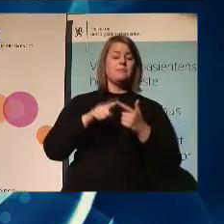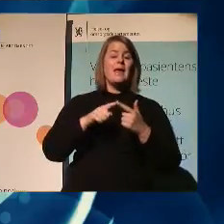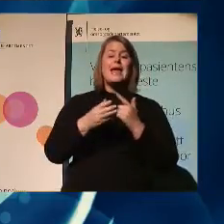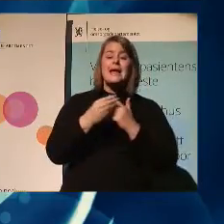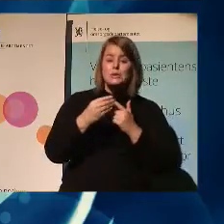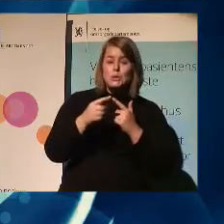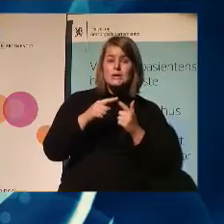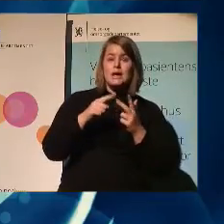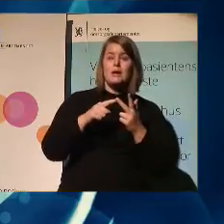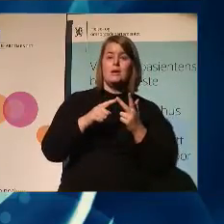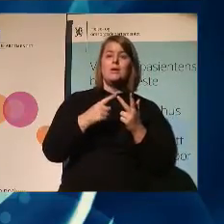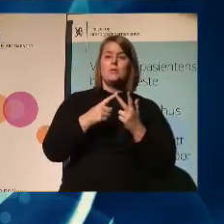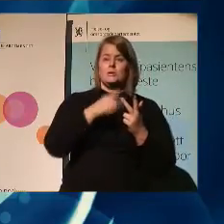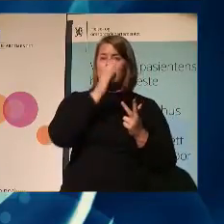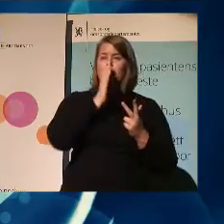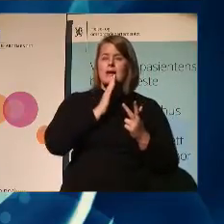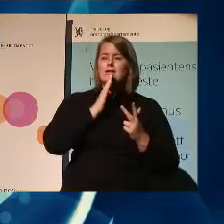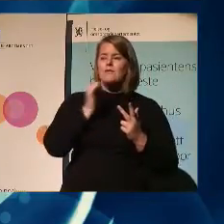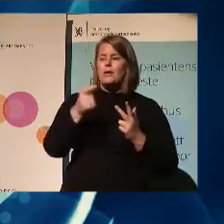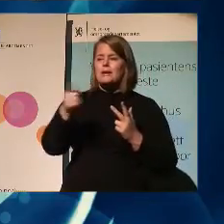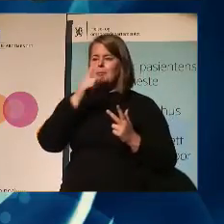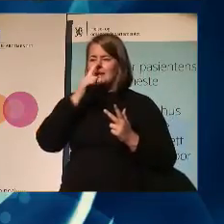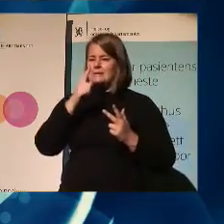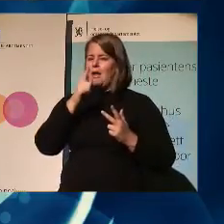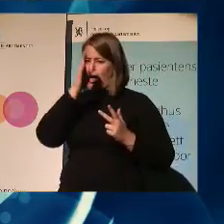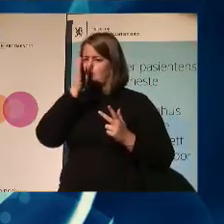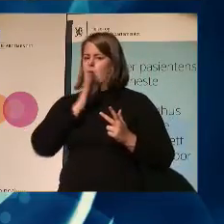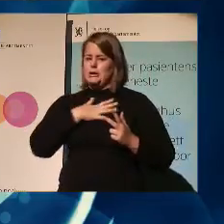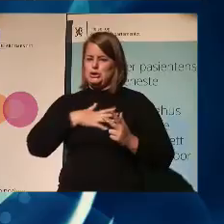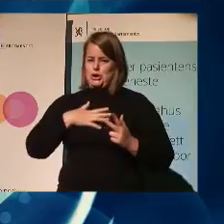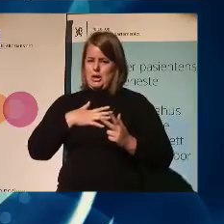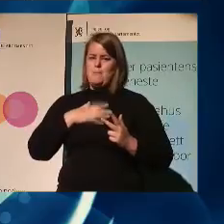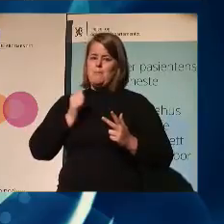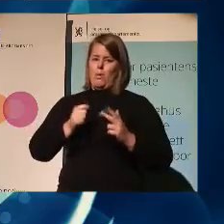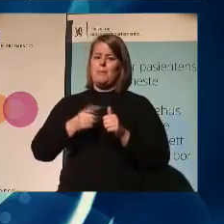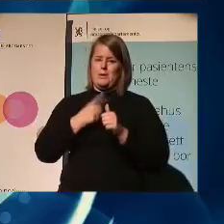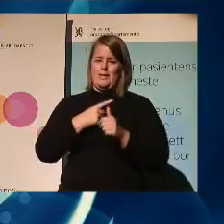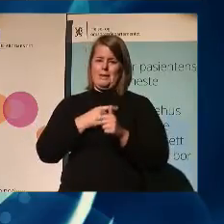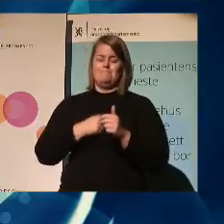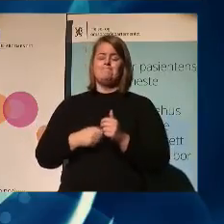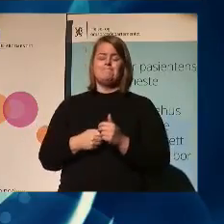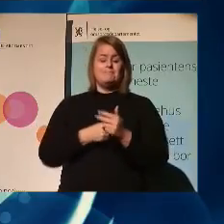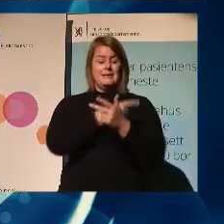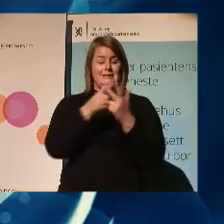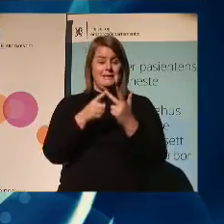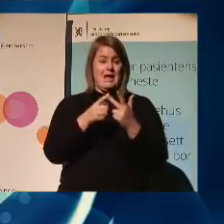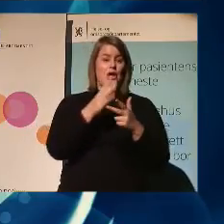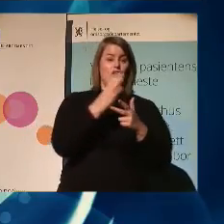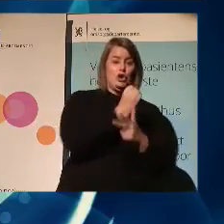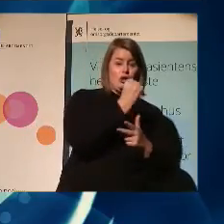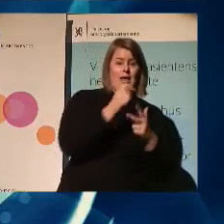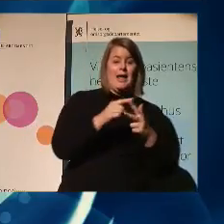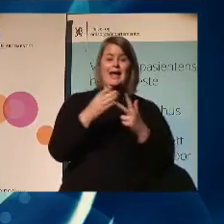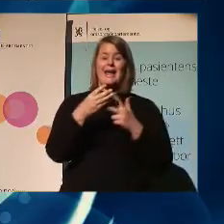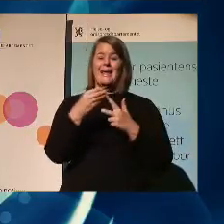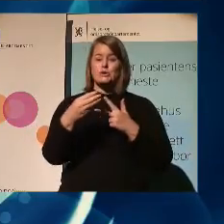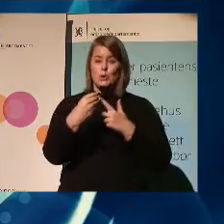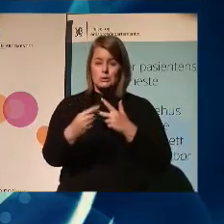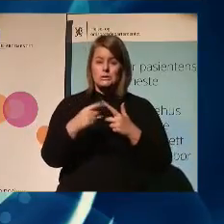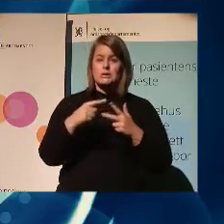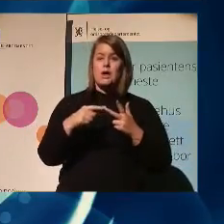og alvorlighet, selvfølgelig de som hardest rammet skal prioriteres. Disse 3, nytte, ressurs og alvorlighet,